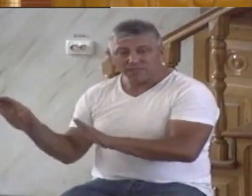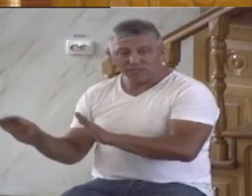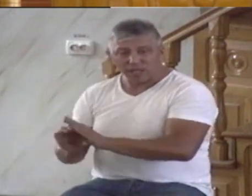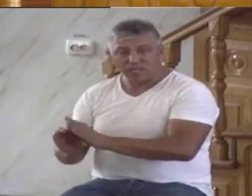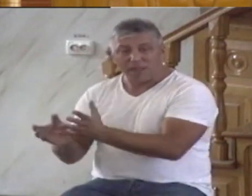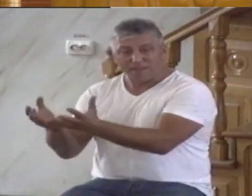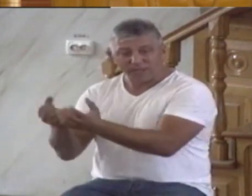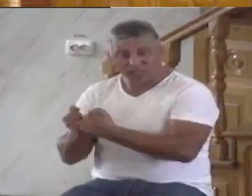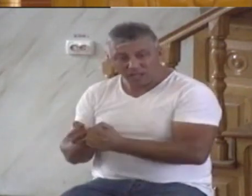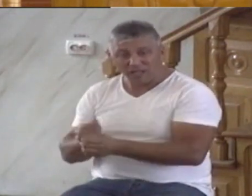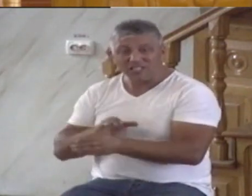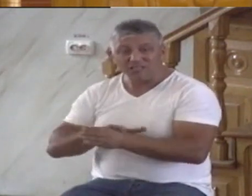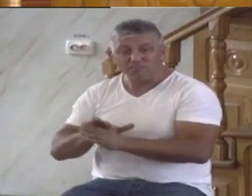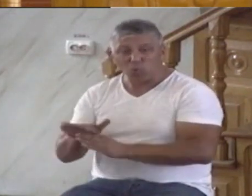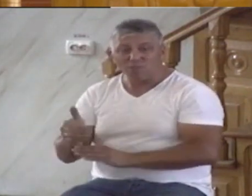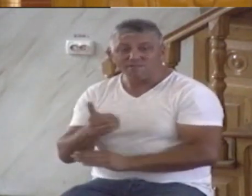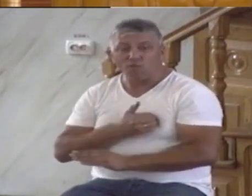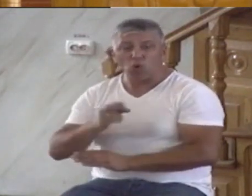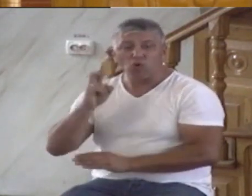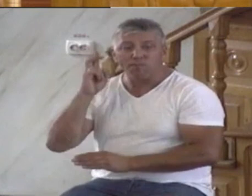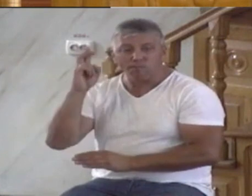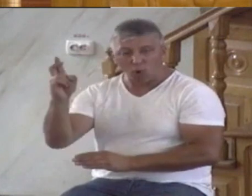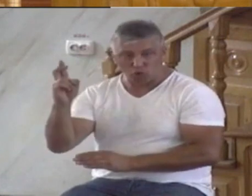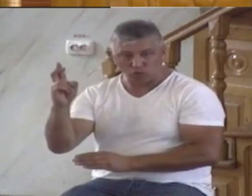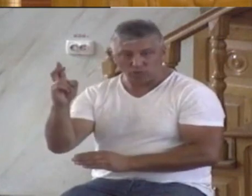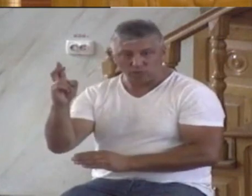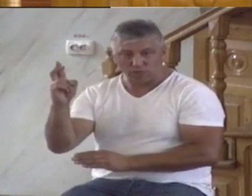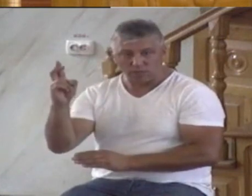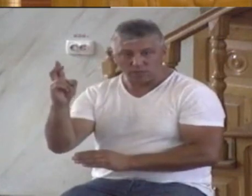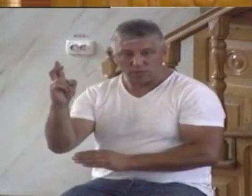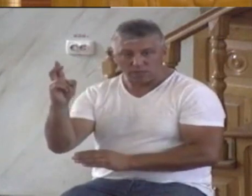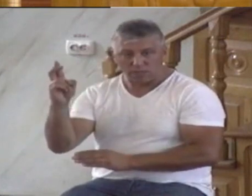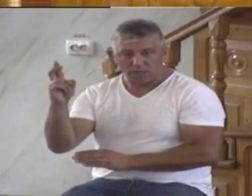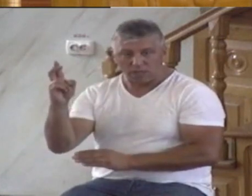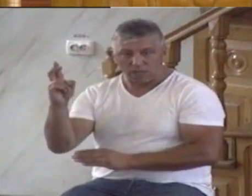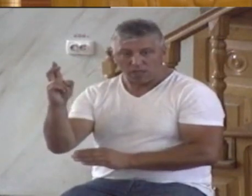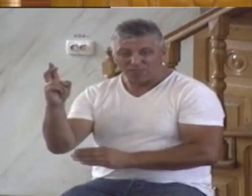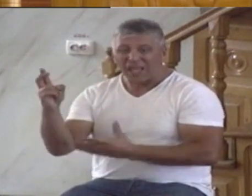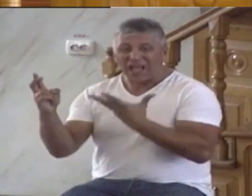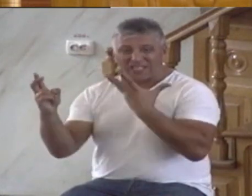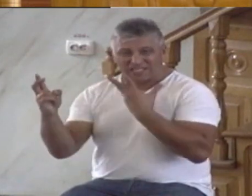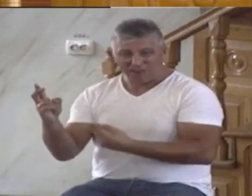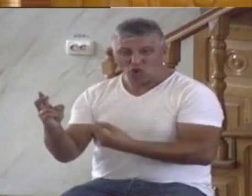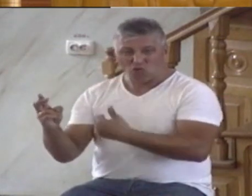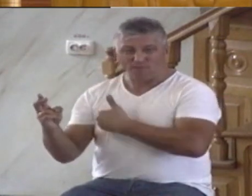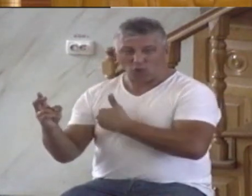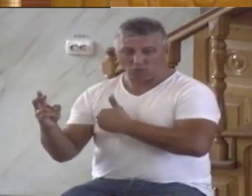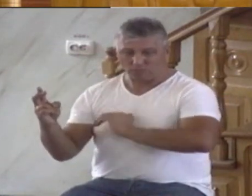Божью вопреки своей собственной воле.